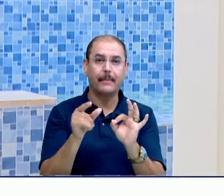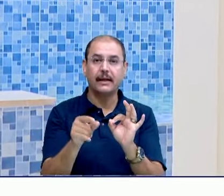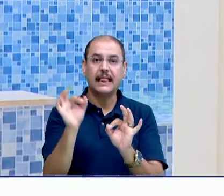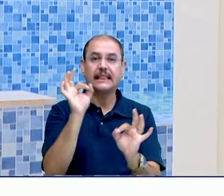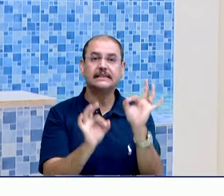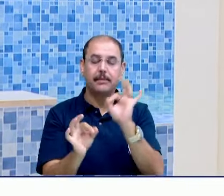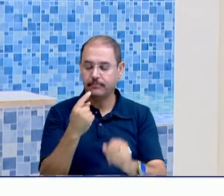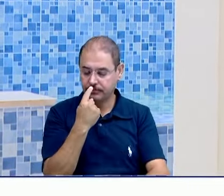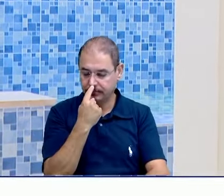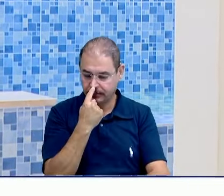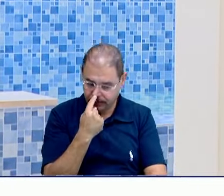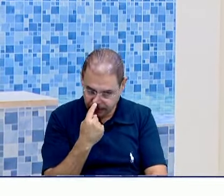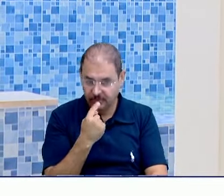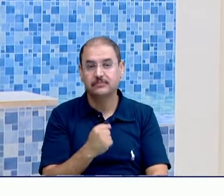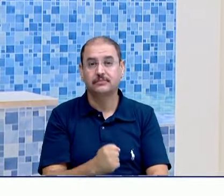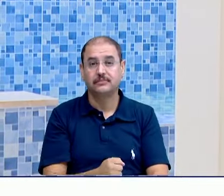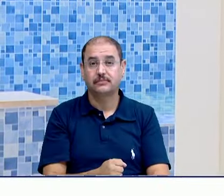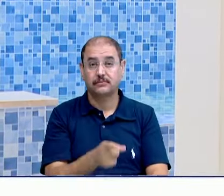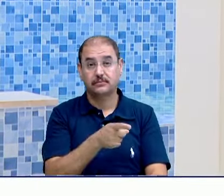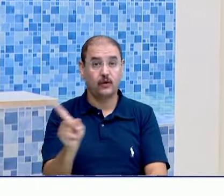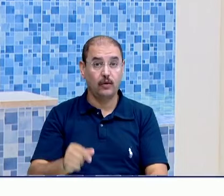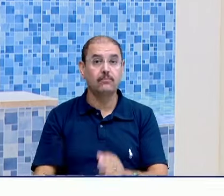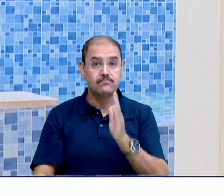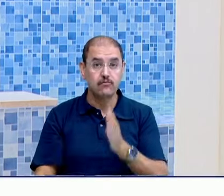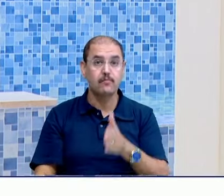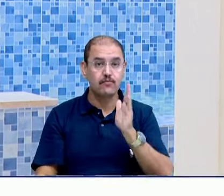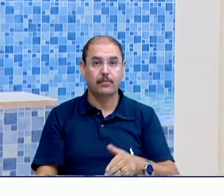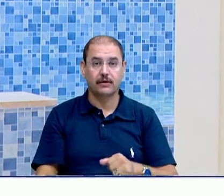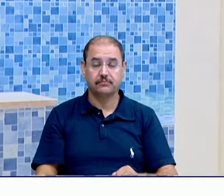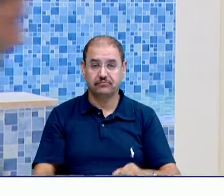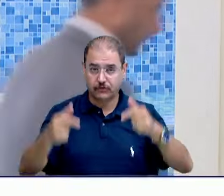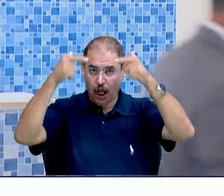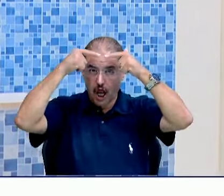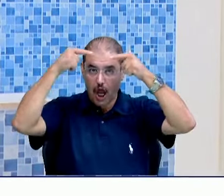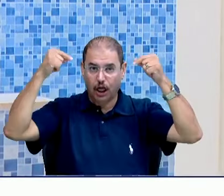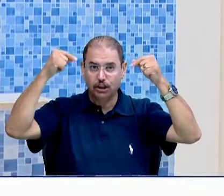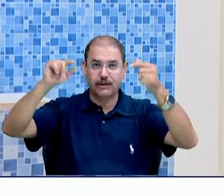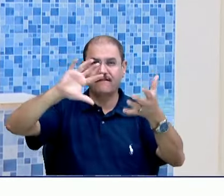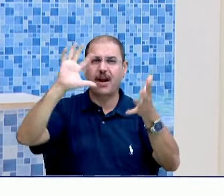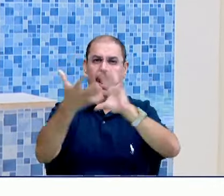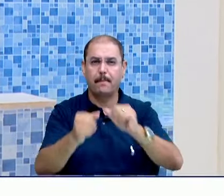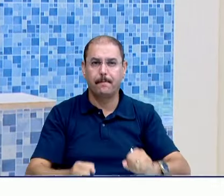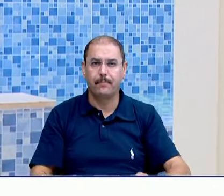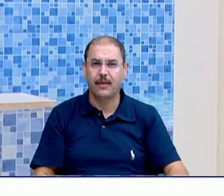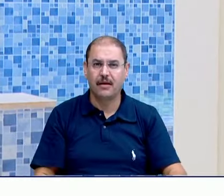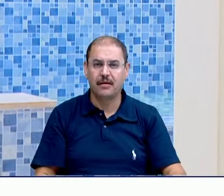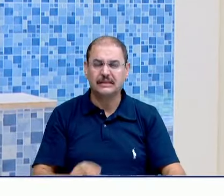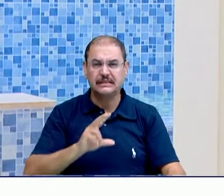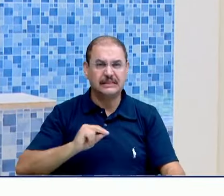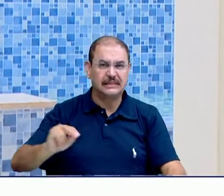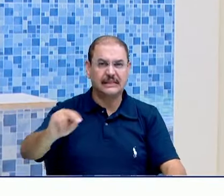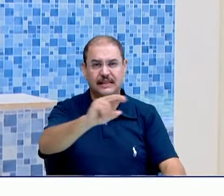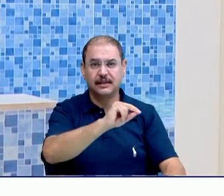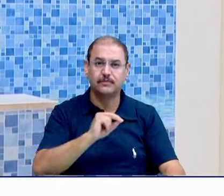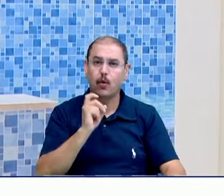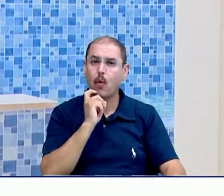يخدم الطلاب وتهيئتهم لانه يكونوا خريجين عالميين بين كليتين كل